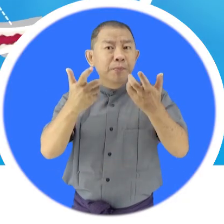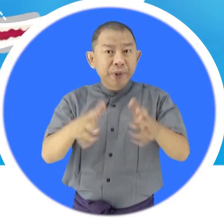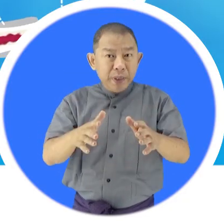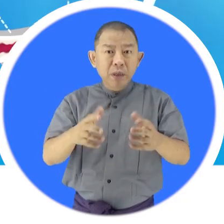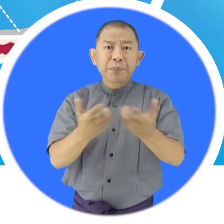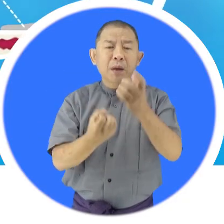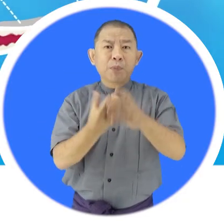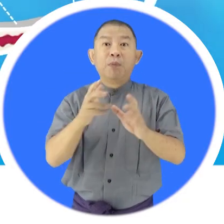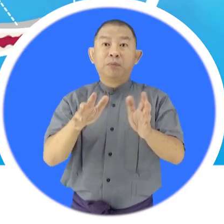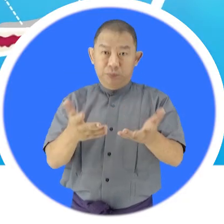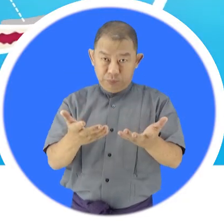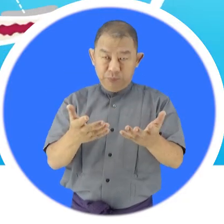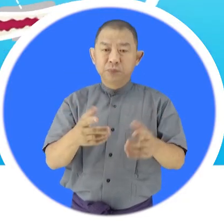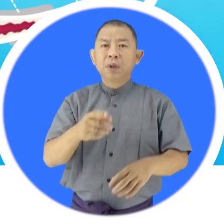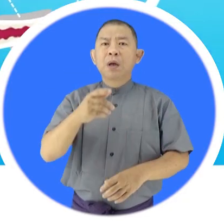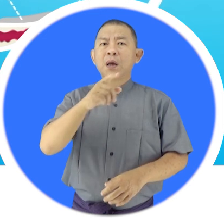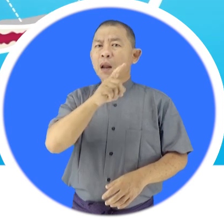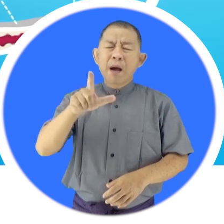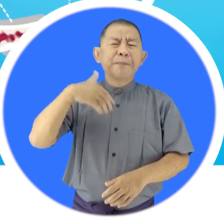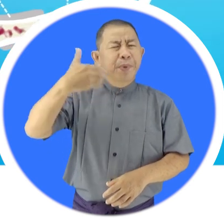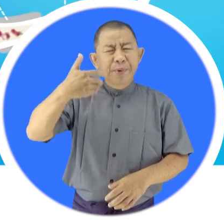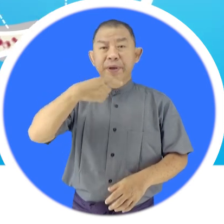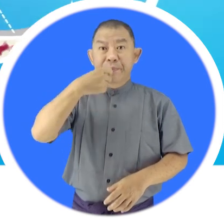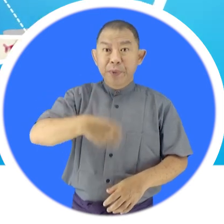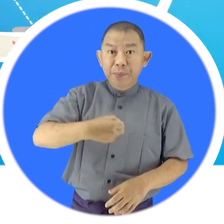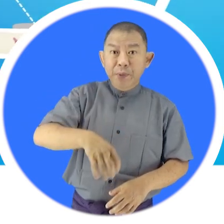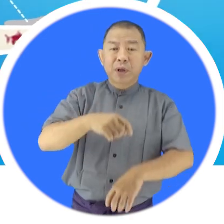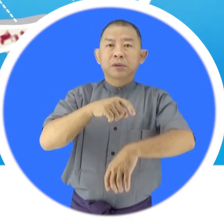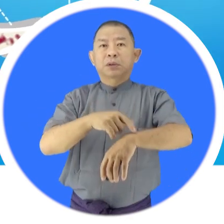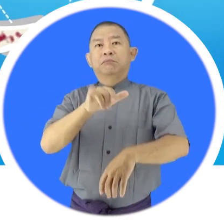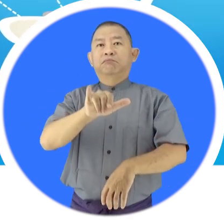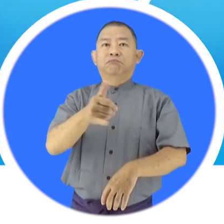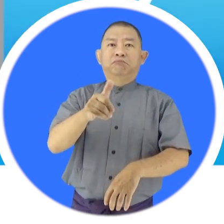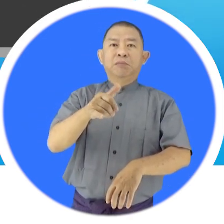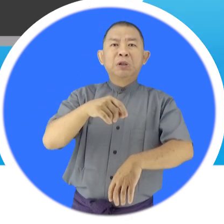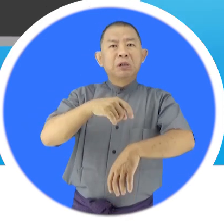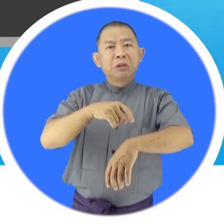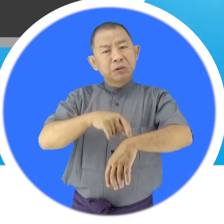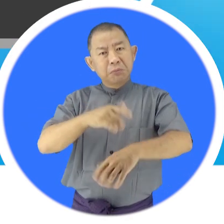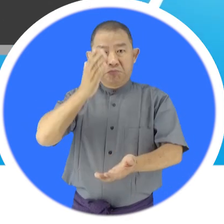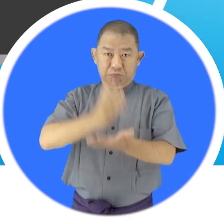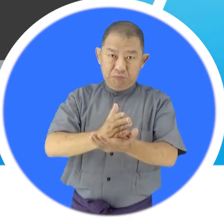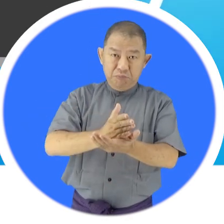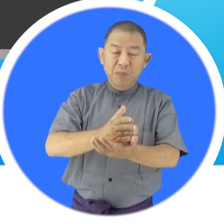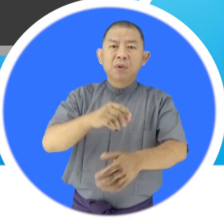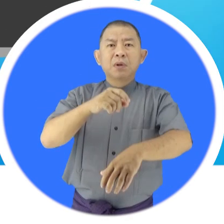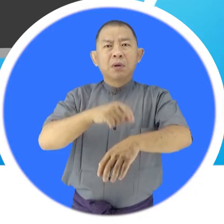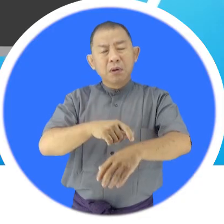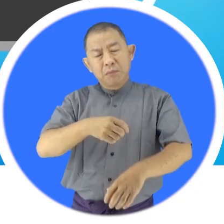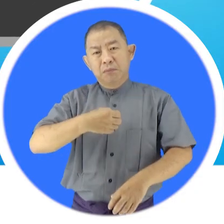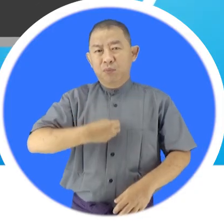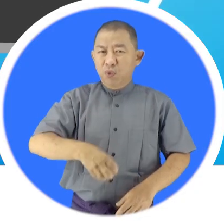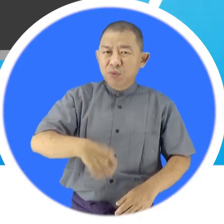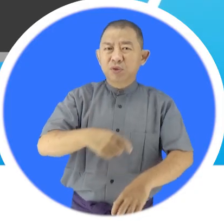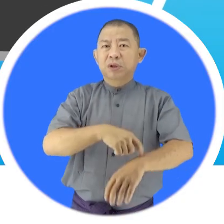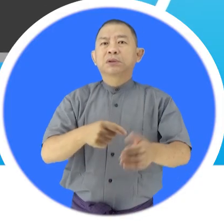အဲ့နောက်ပိုင်းမှာဆိုရင်တော့ရာသီပုံမှန်မလာတာတို့ရာသီသွေးလုံးဝမဆင်းတာတို့ဖြစ်နိုင်ပါတယ်မျိုးသမီးများစုကတော့ဆေးထိုးပြီးရင်ကိုယ်လေးချိန်အနေငယ်တက်လာတတ်